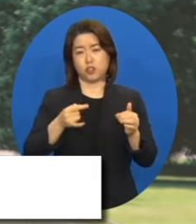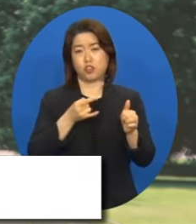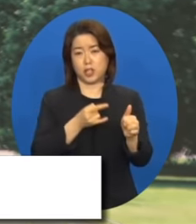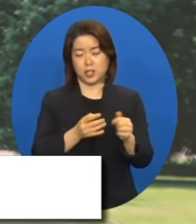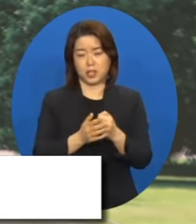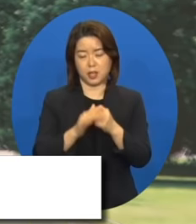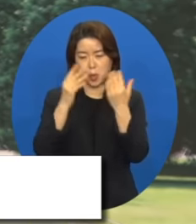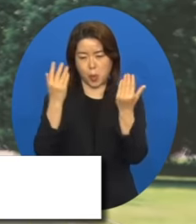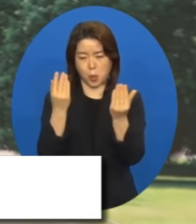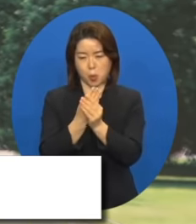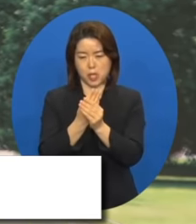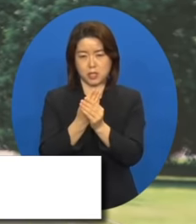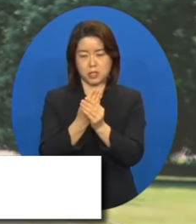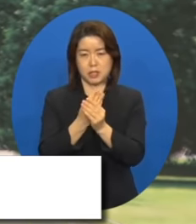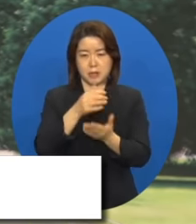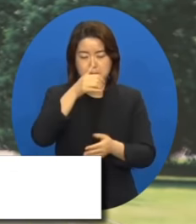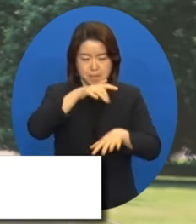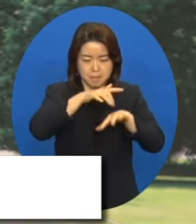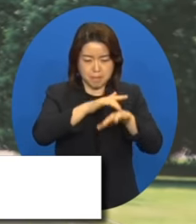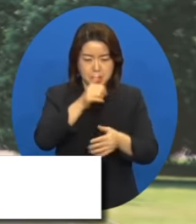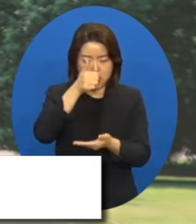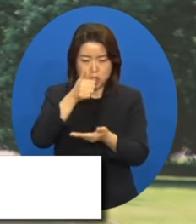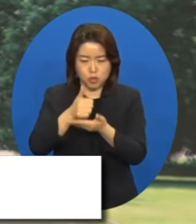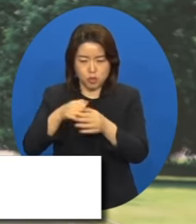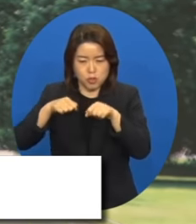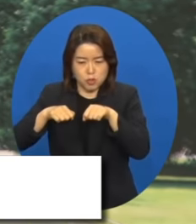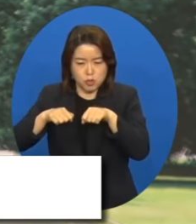완전히 마귀의 종노릇하게 된다니까요.